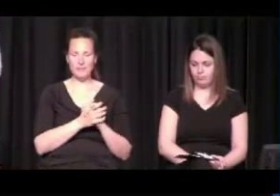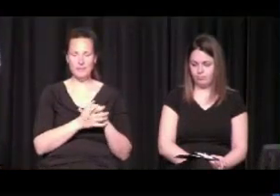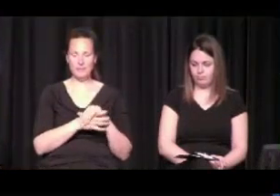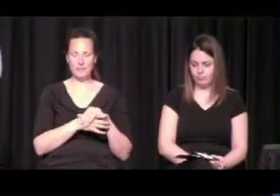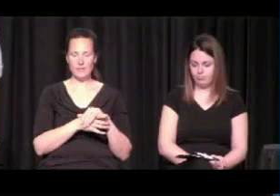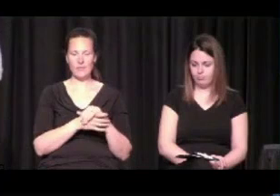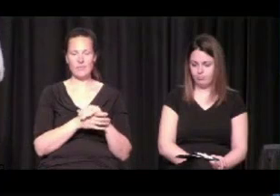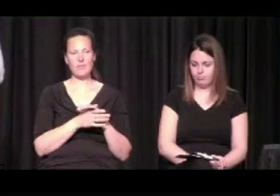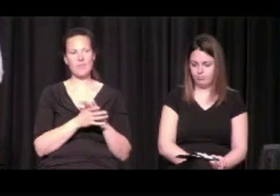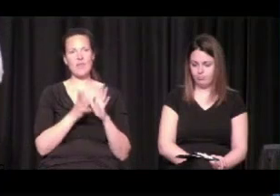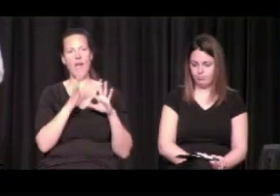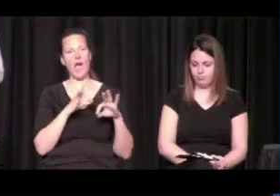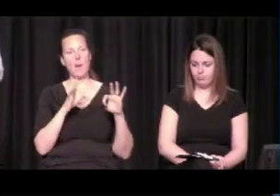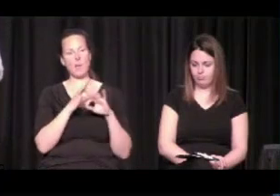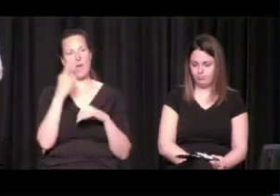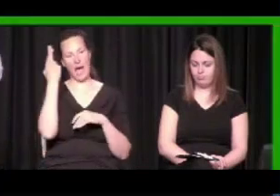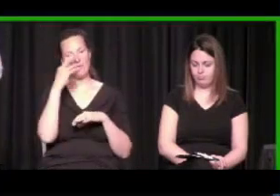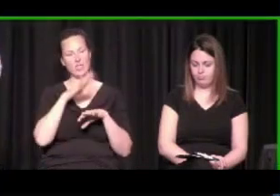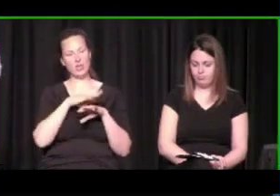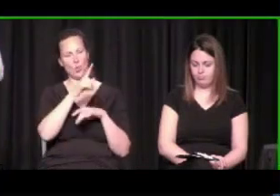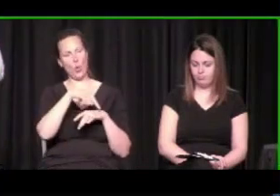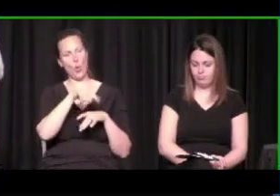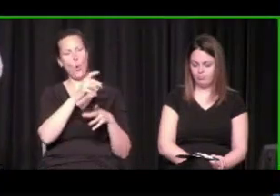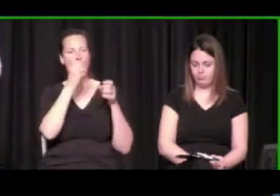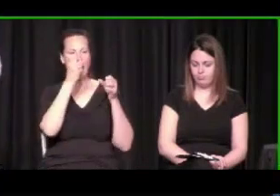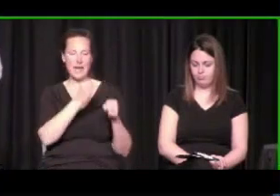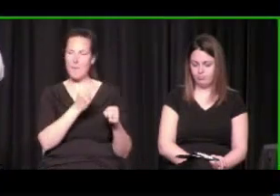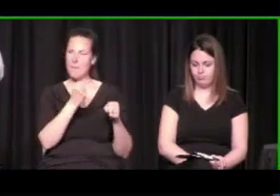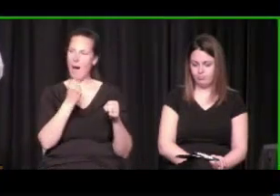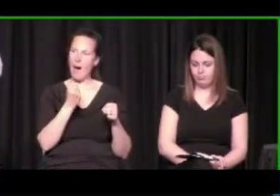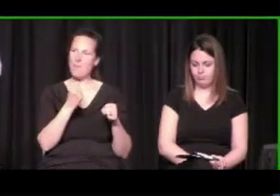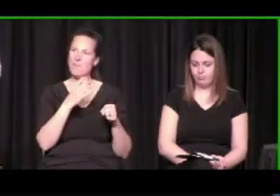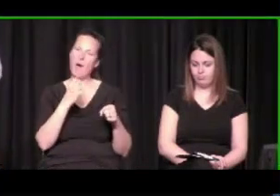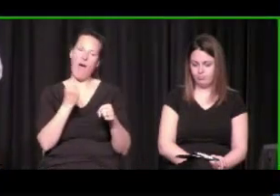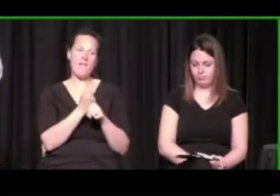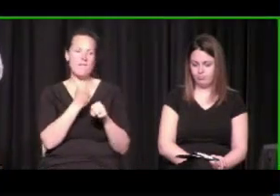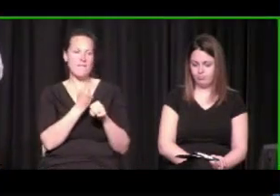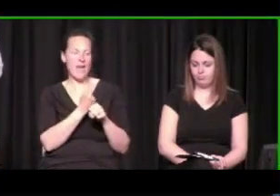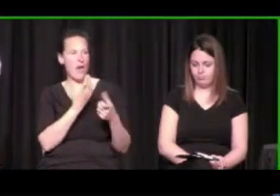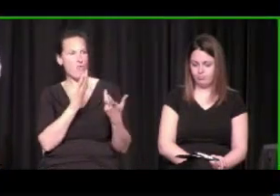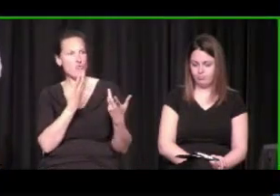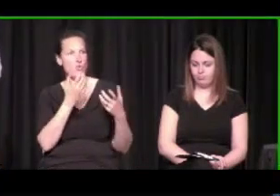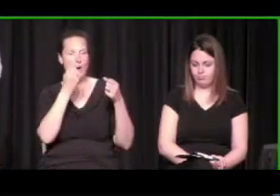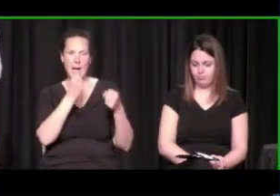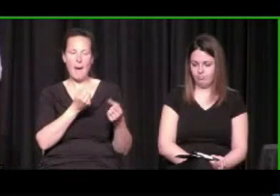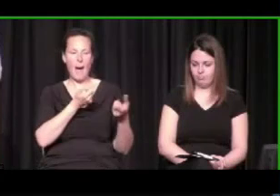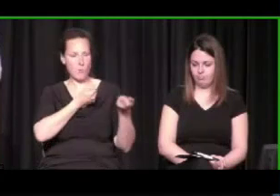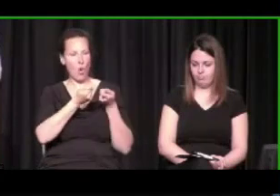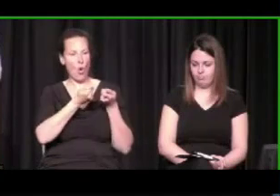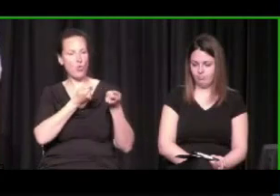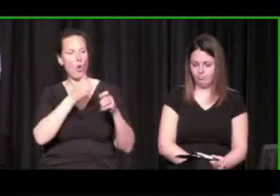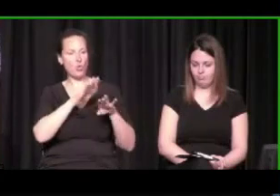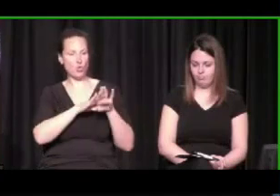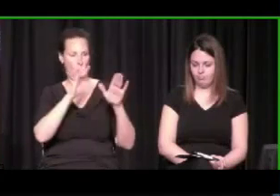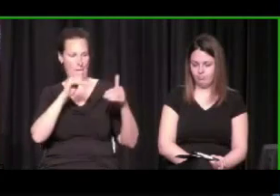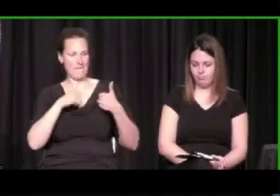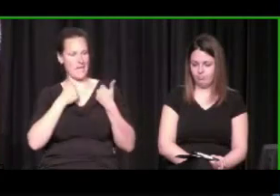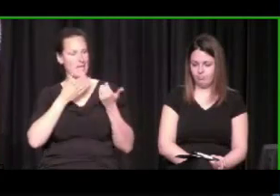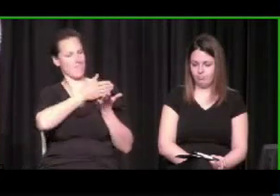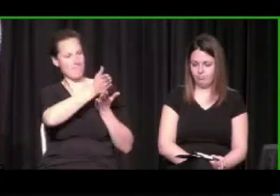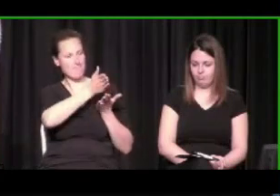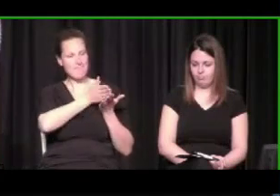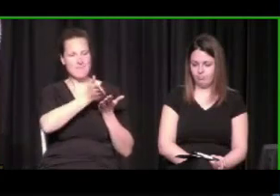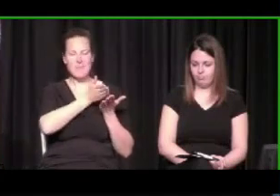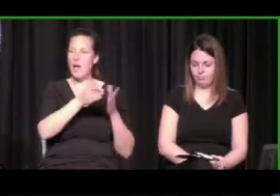leur capacité, en quelque sorte, à exercer un pouvoir et un contrôle sur les différentes dimensions de leur vie